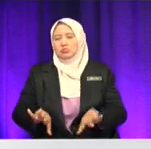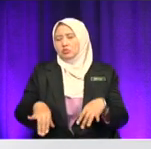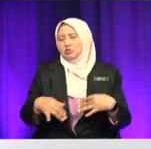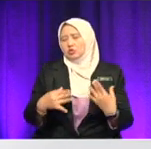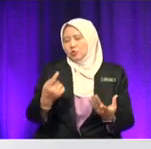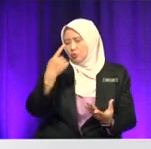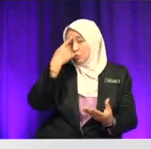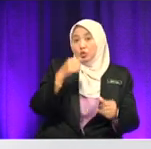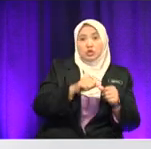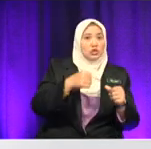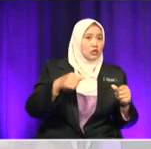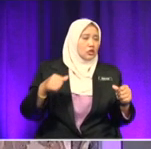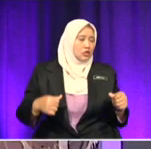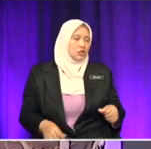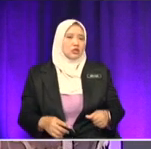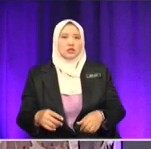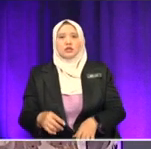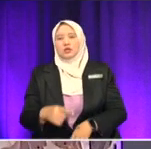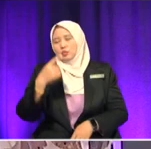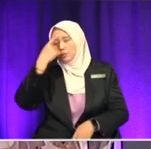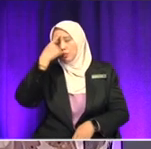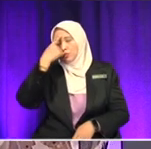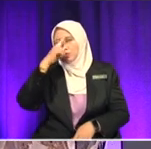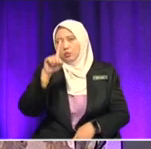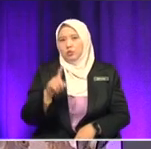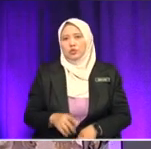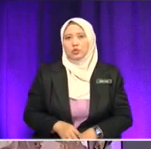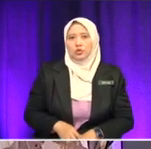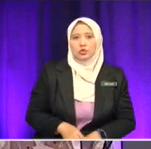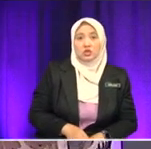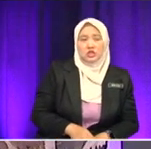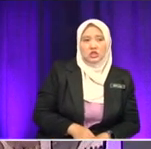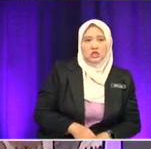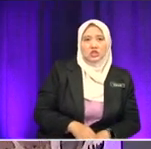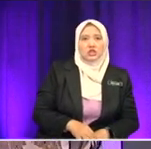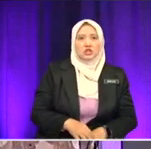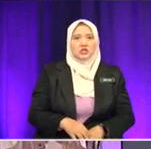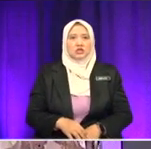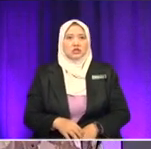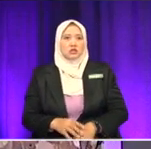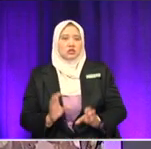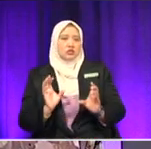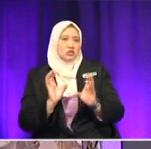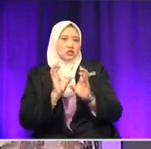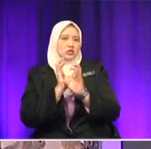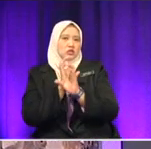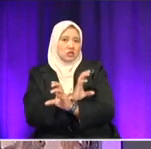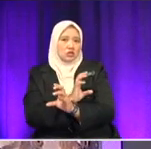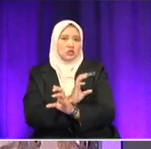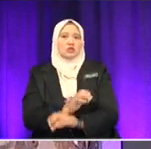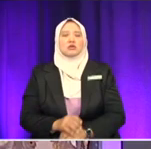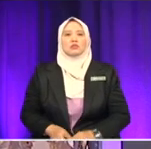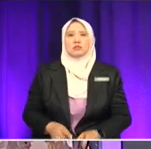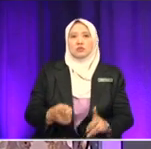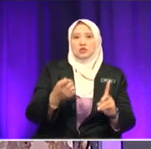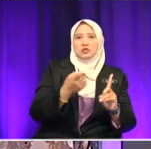penyakit-penyakit ini bagaimana? Okey, kaedah. Okey, cara untuk kita mencegah mendapat penyakit-penyakit ini. Yang pertama semestinya kita mesti